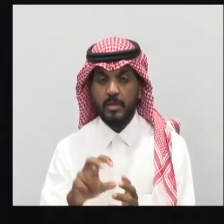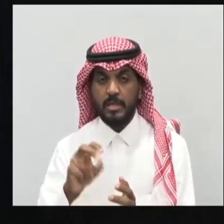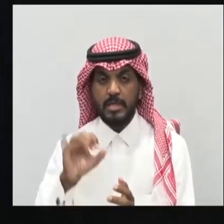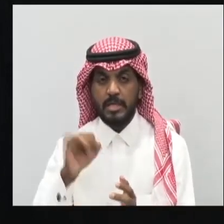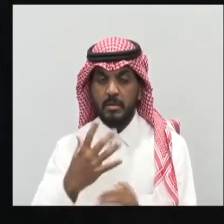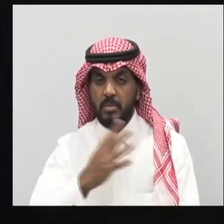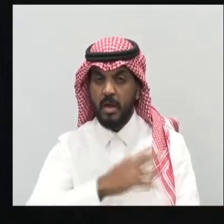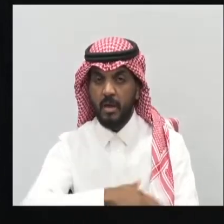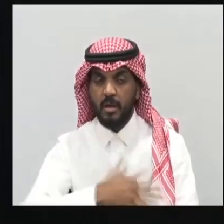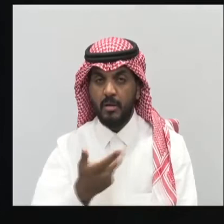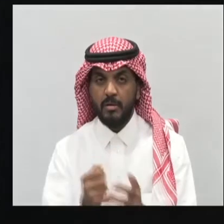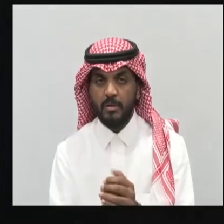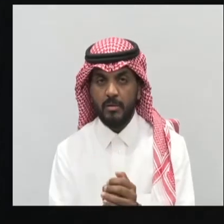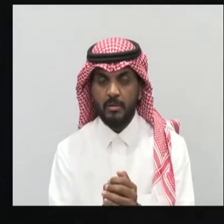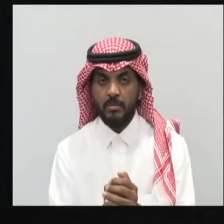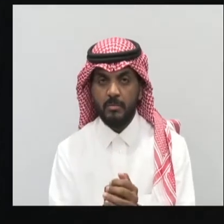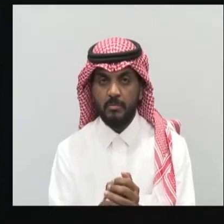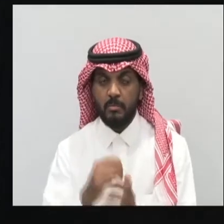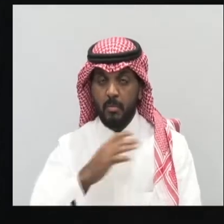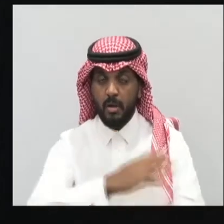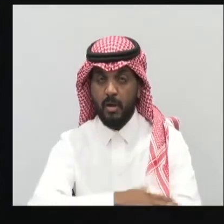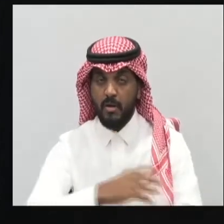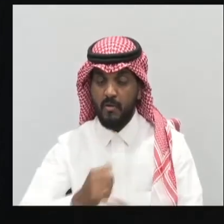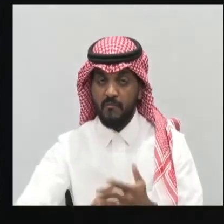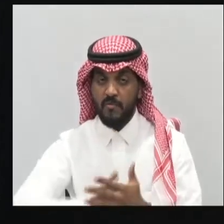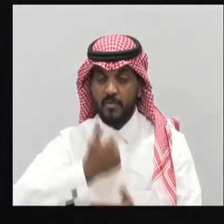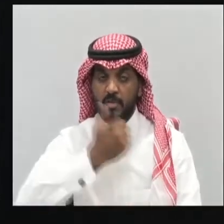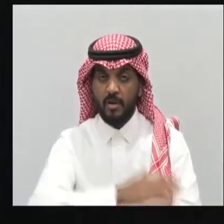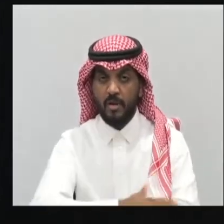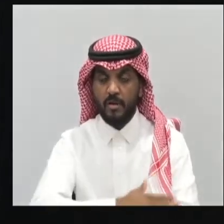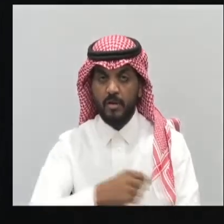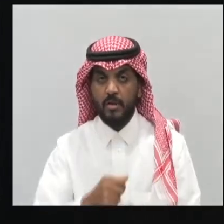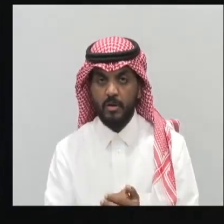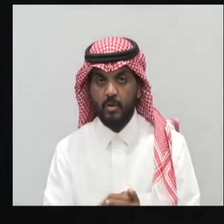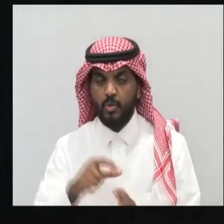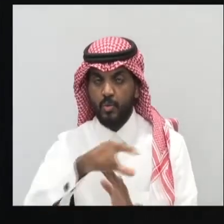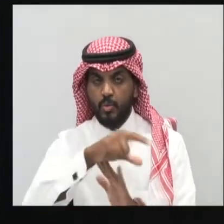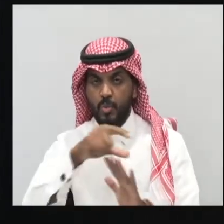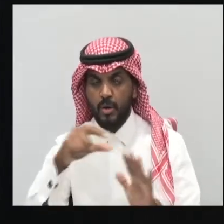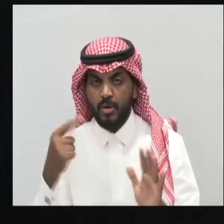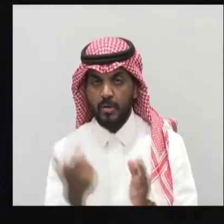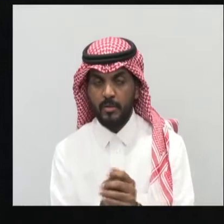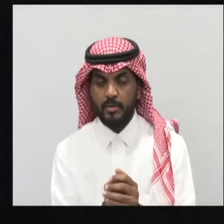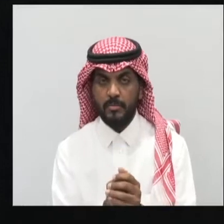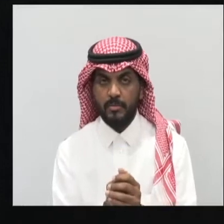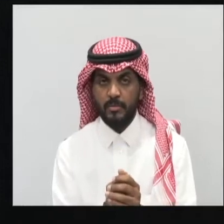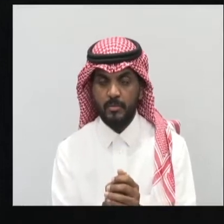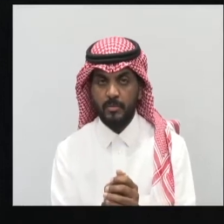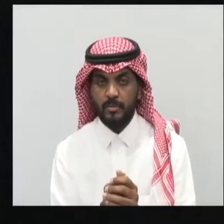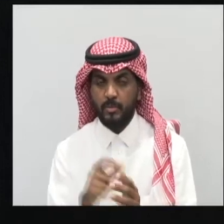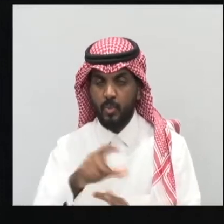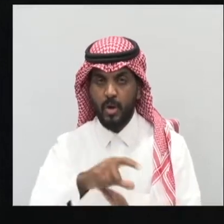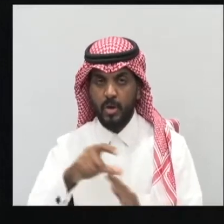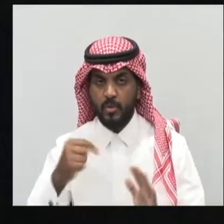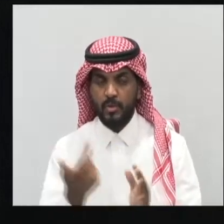عن القيم وعن مكارم الأخلاق، أحسنتم. عنوان الوحدة، إذا مجالها قيمي إذن عنوانها،